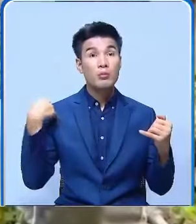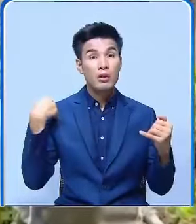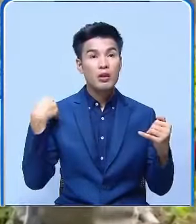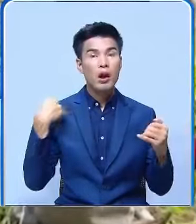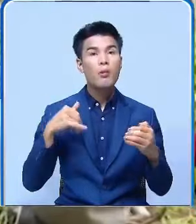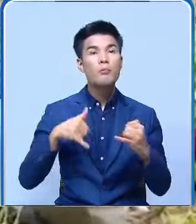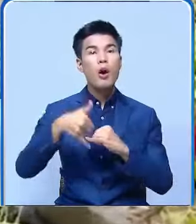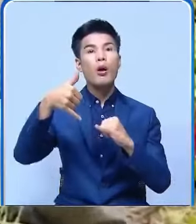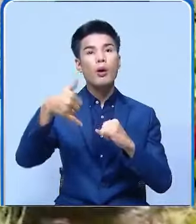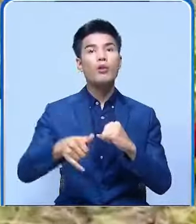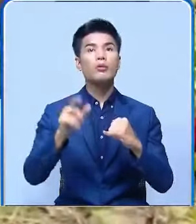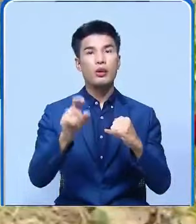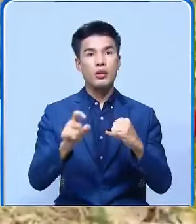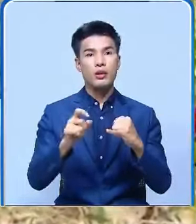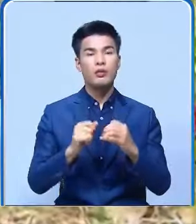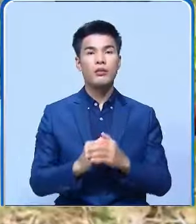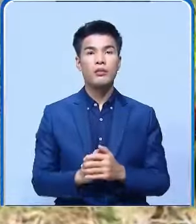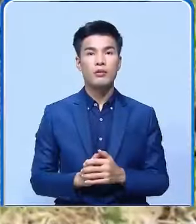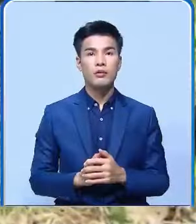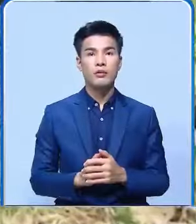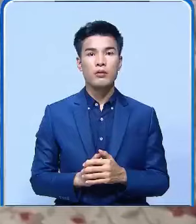ดถูกไฟดูดเสียชีวิตครับ